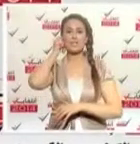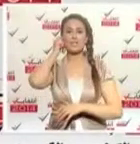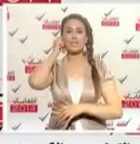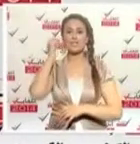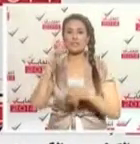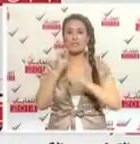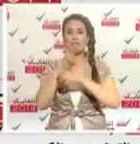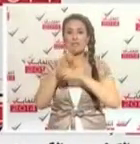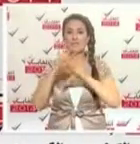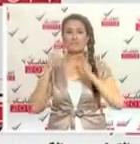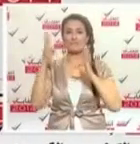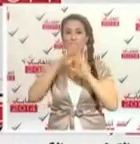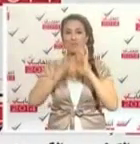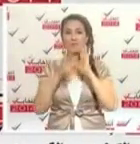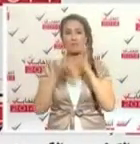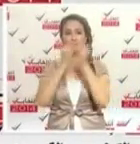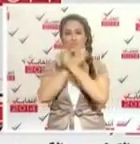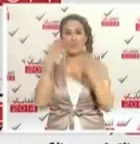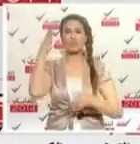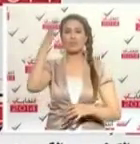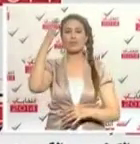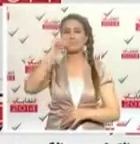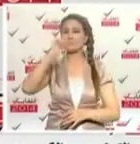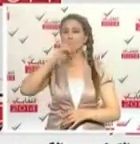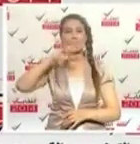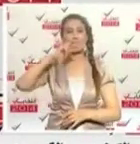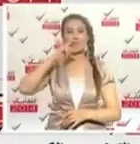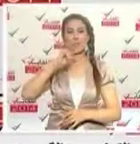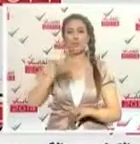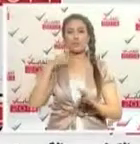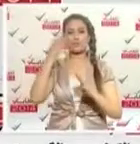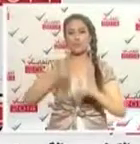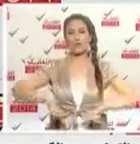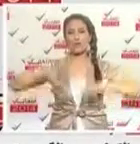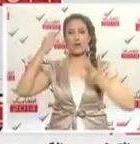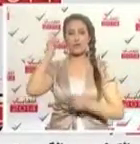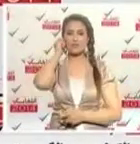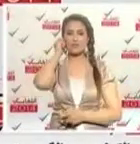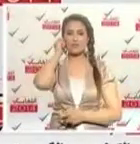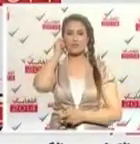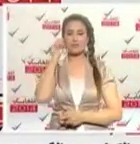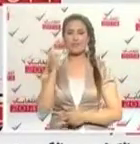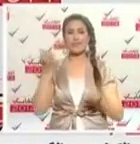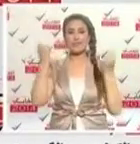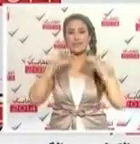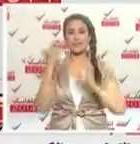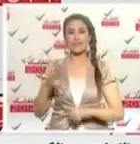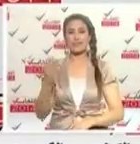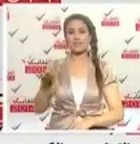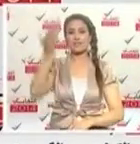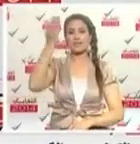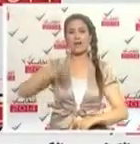نحمل رسالة برنامجا طموحا، ولسنا أصحاب وعود كاذبة. عاشت القصرين قلعة للنضال ومهدا